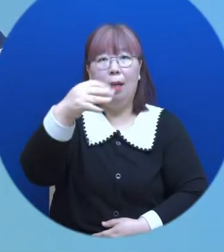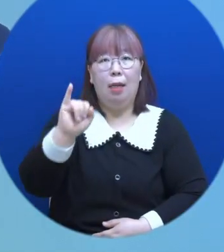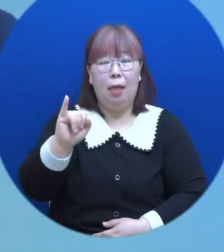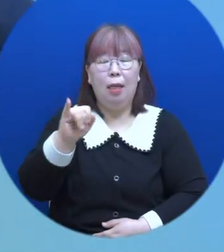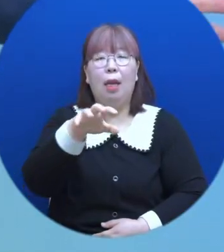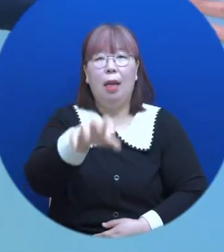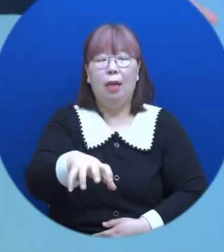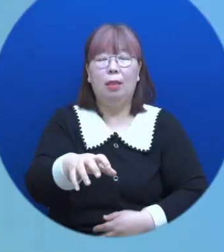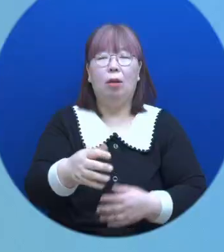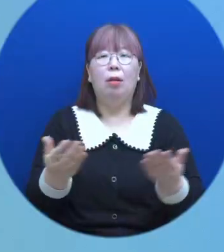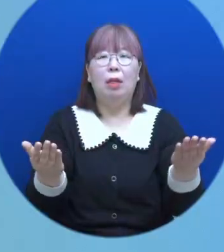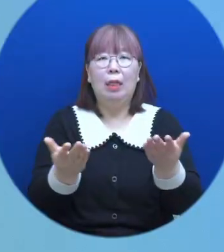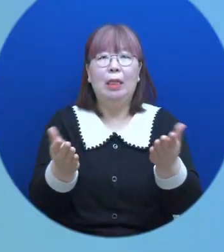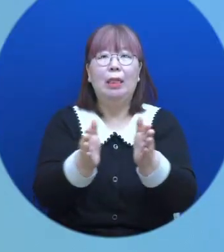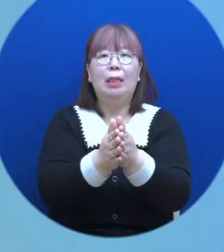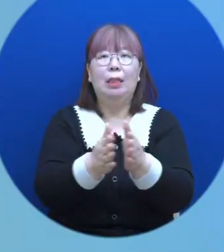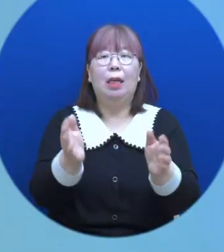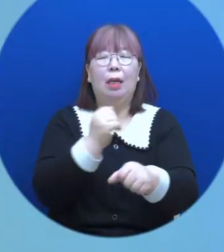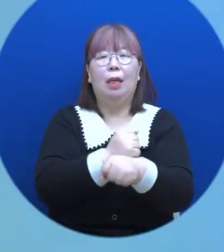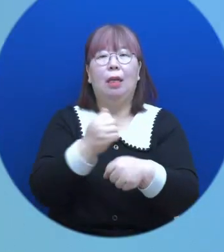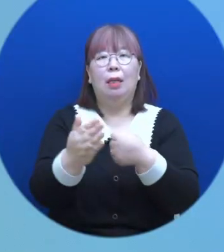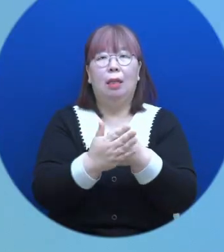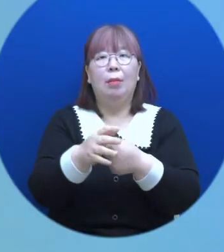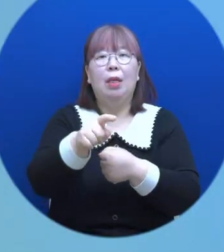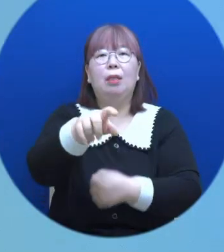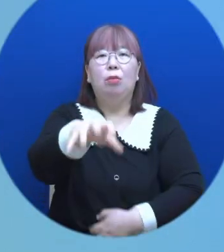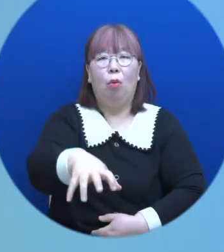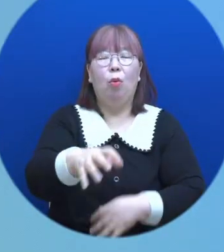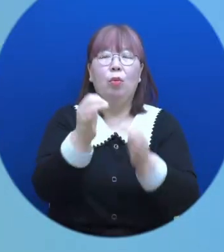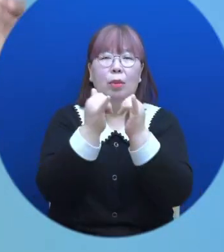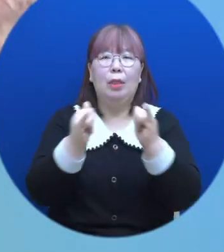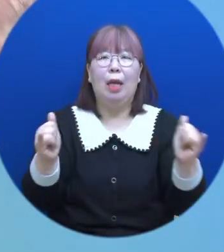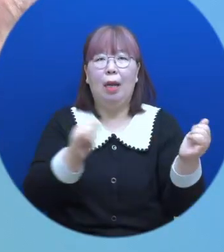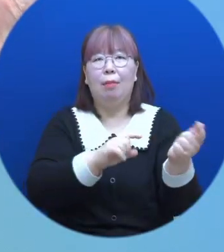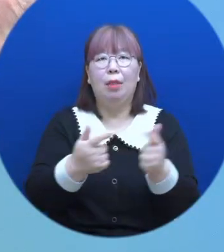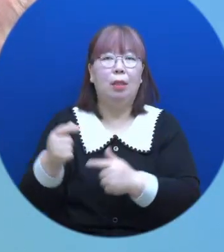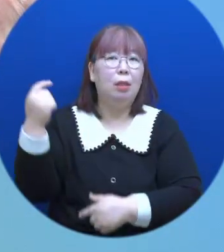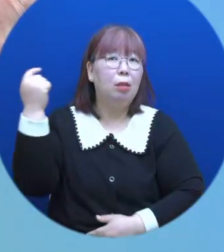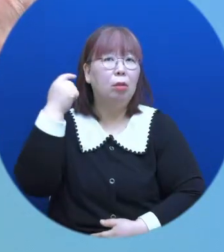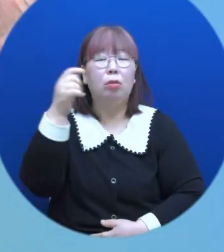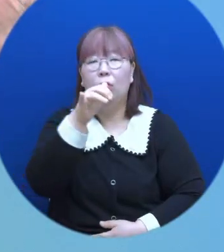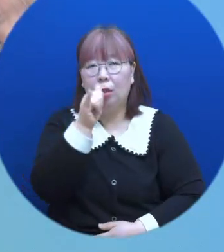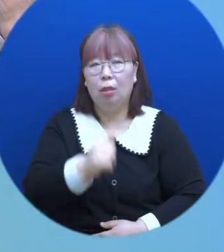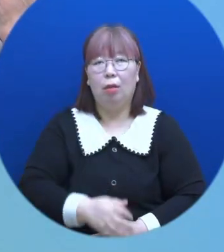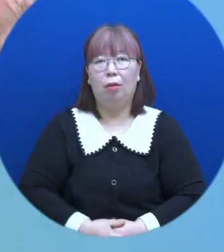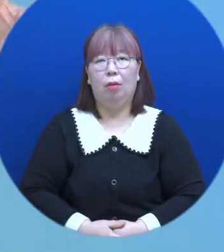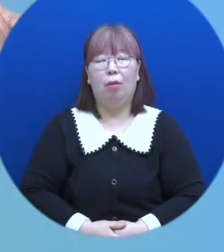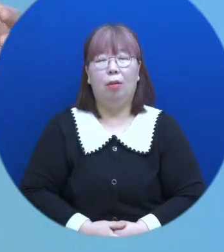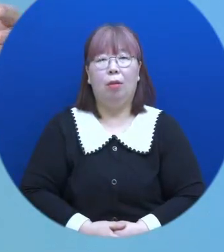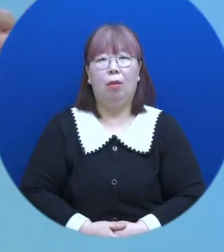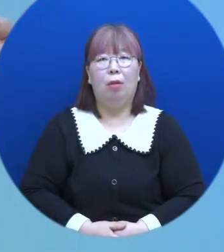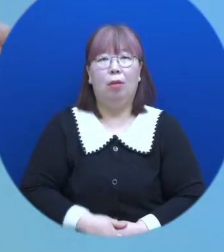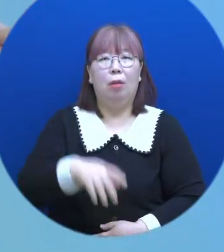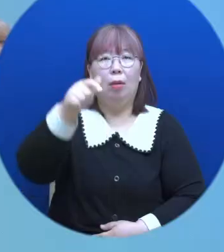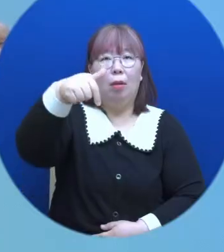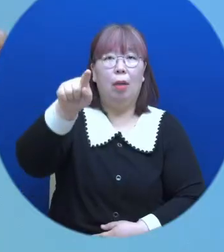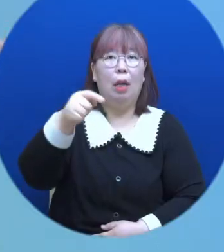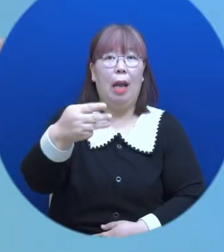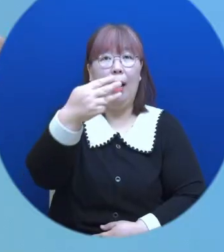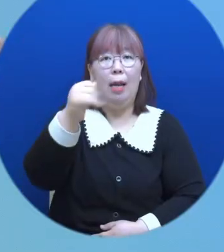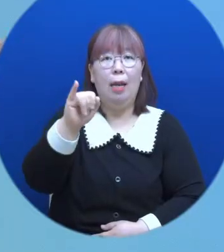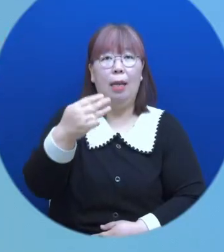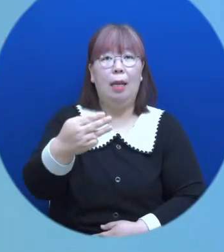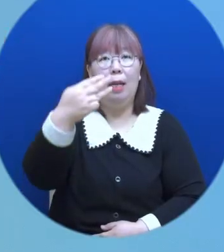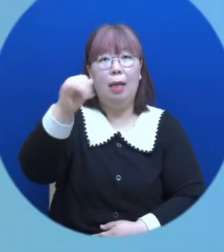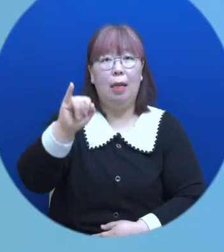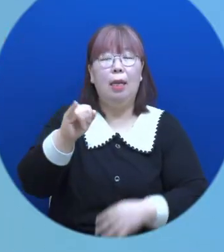때문에 갈릴리 사람들이 이 말씀을 듣고 있는 거죠. 그러면 갈릴리